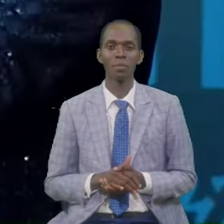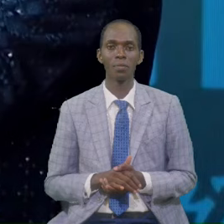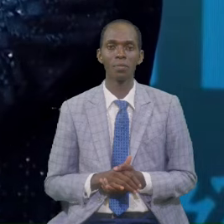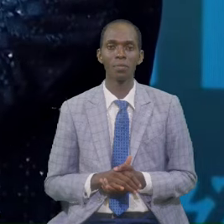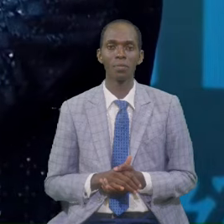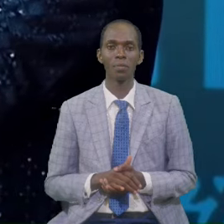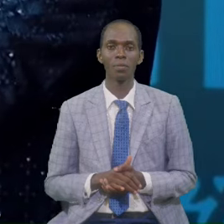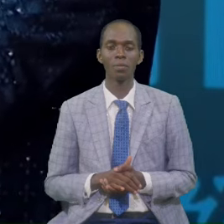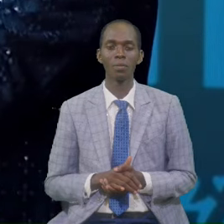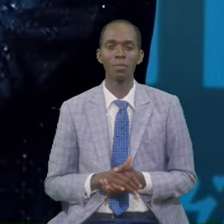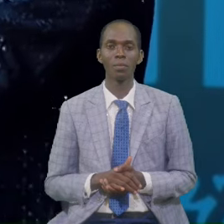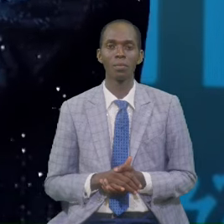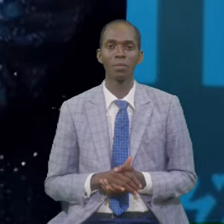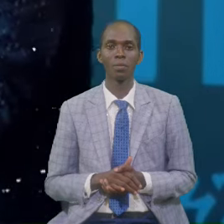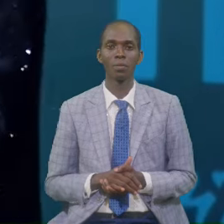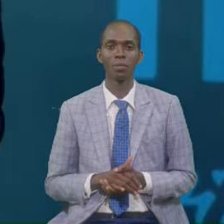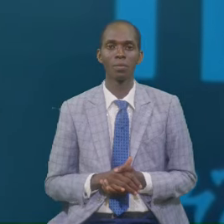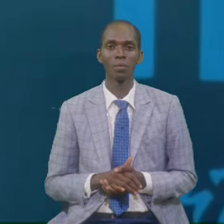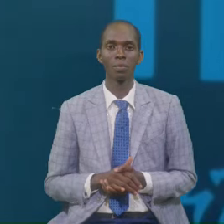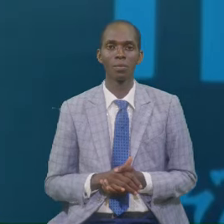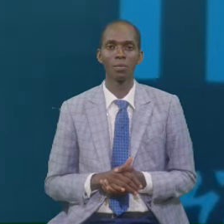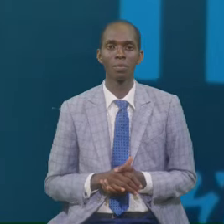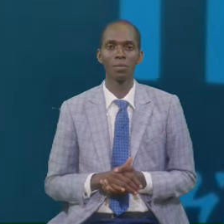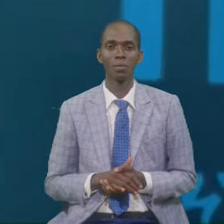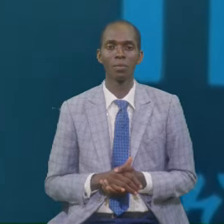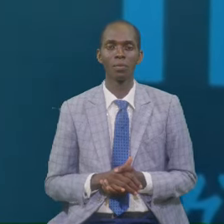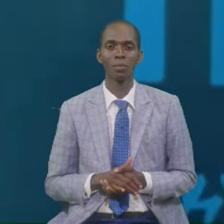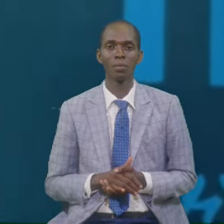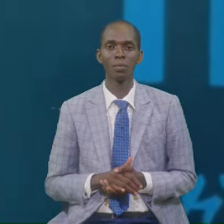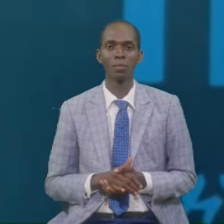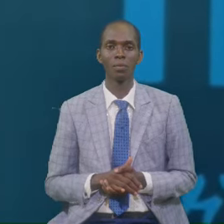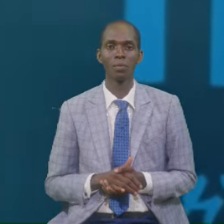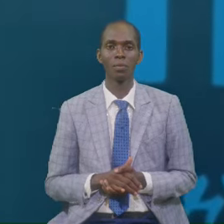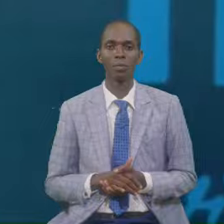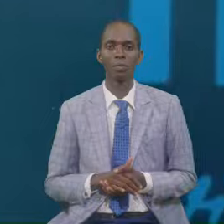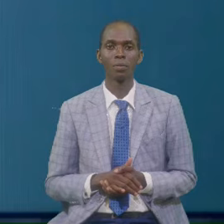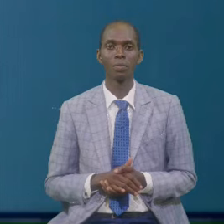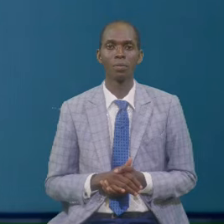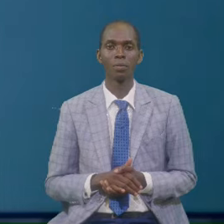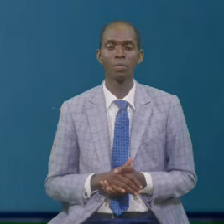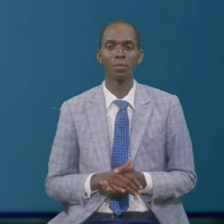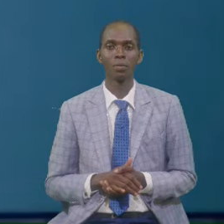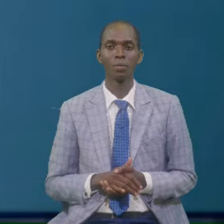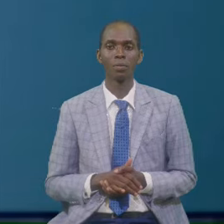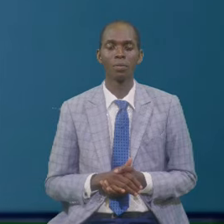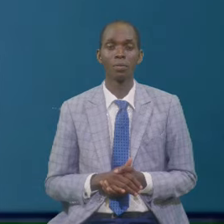ఉన్నాడు గనక వాడు నేర్పిన అబద్ధాలే ఆ విధంగా మన ద్వారా వల్లించబడ్డానికి మనం ముందుకు వెళ్తుంటాం. That was the problem. అదే